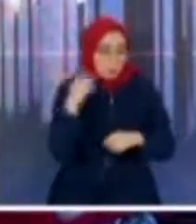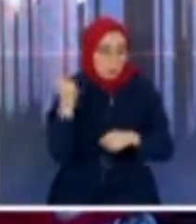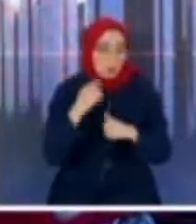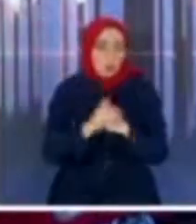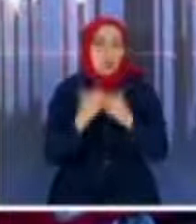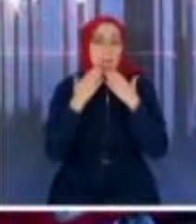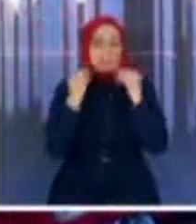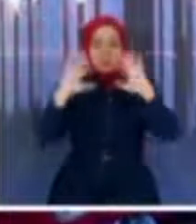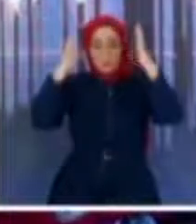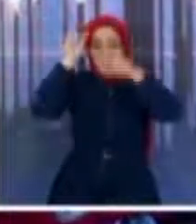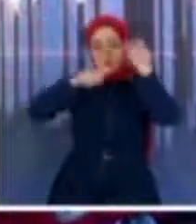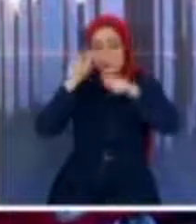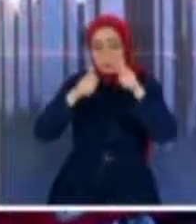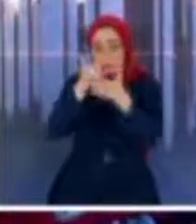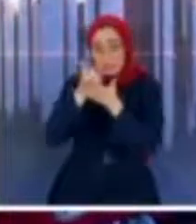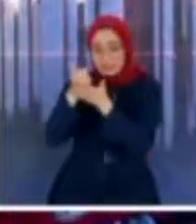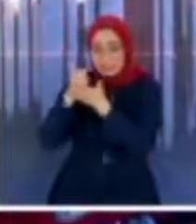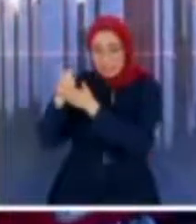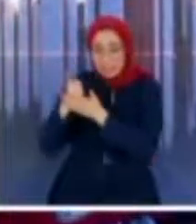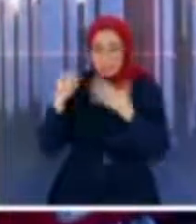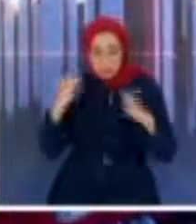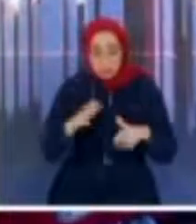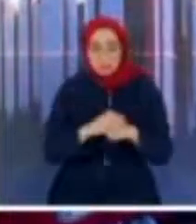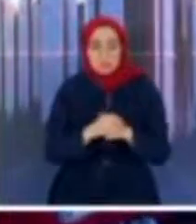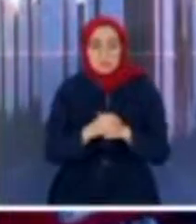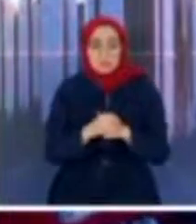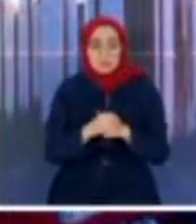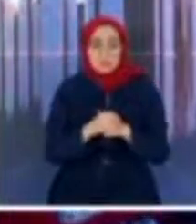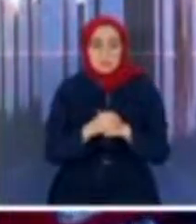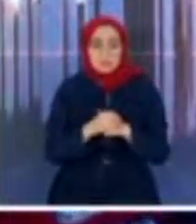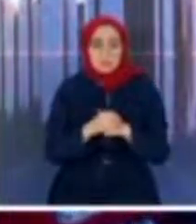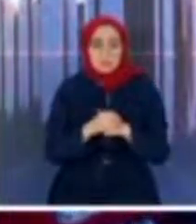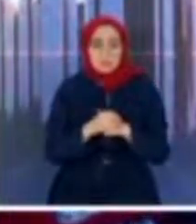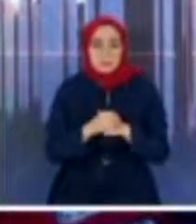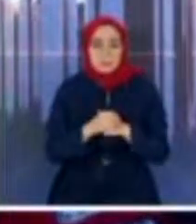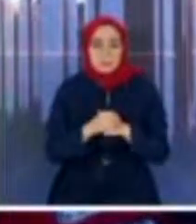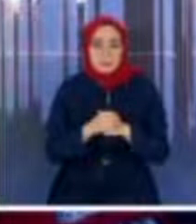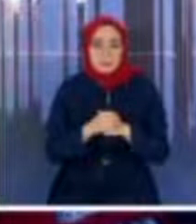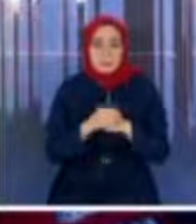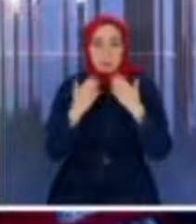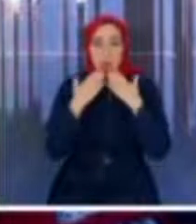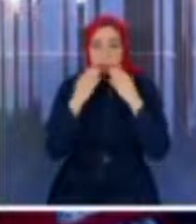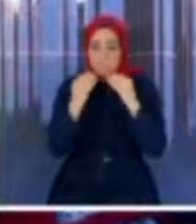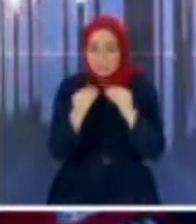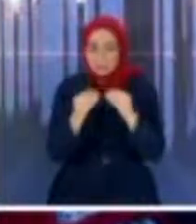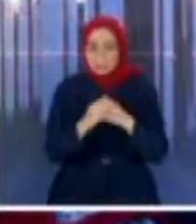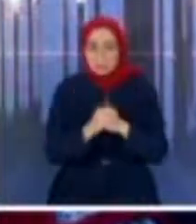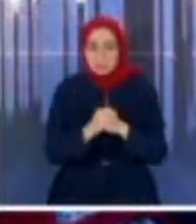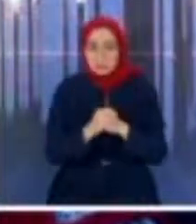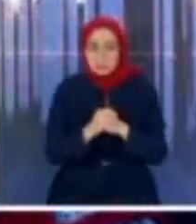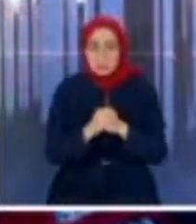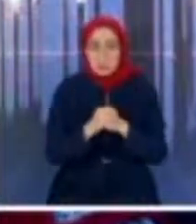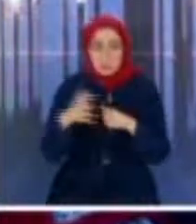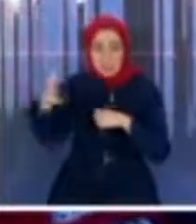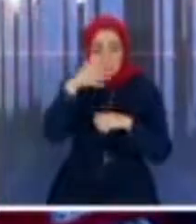ويعطينا الصحة الناس الكل على خاطر نخدموا في خدمة باهية. ونحب زادة نشكر المدراء